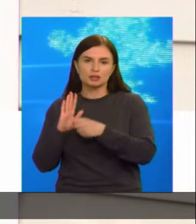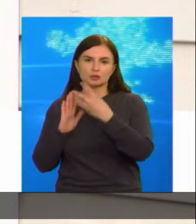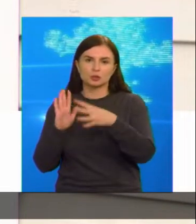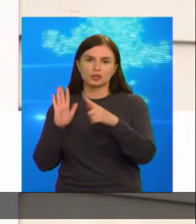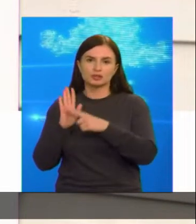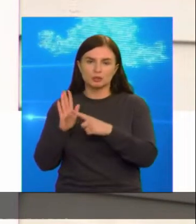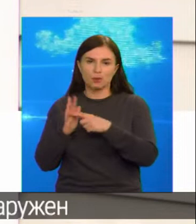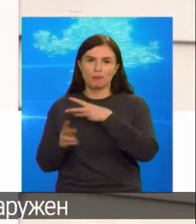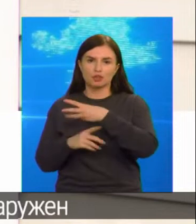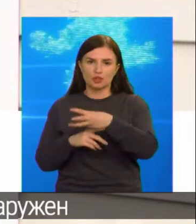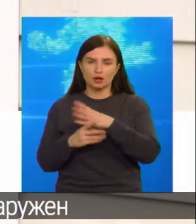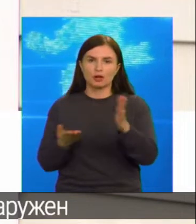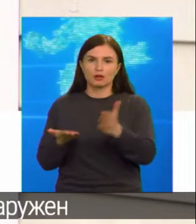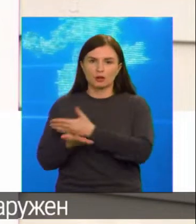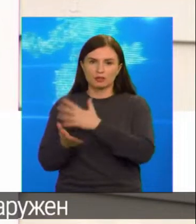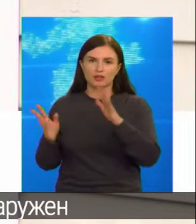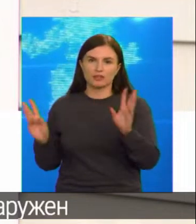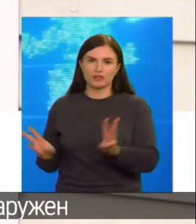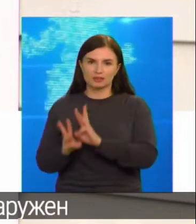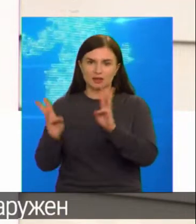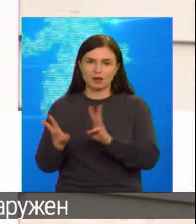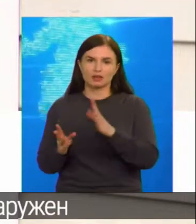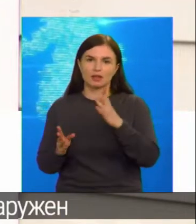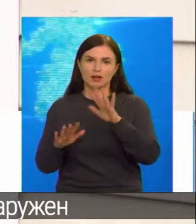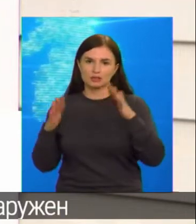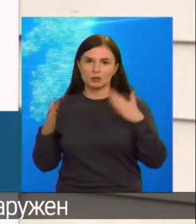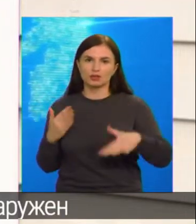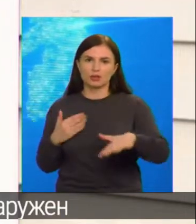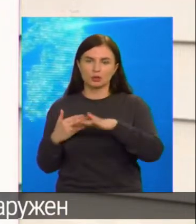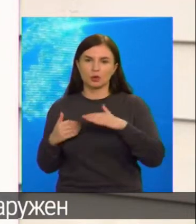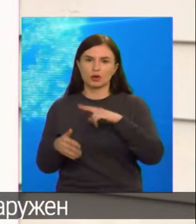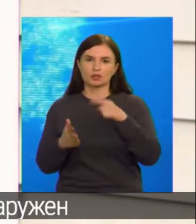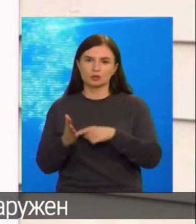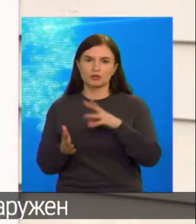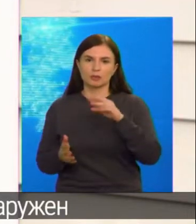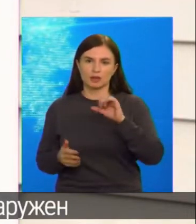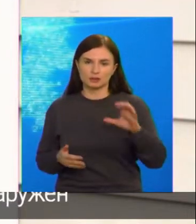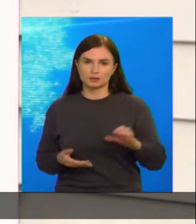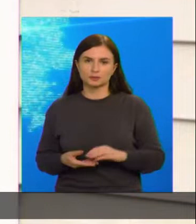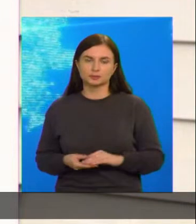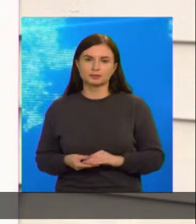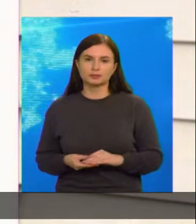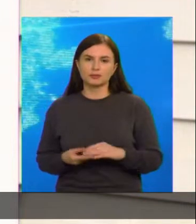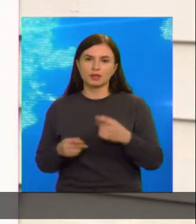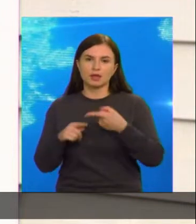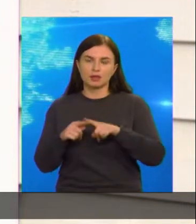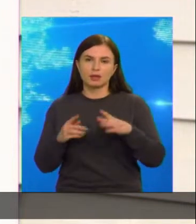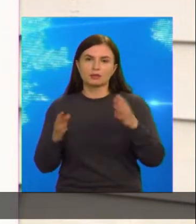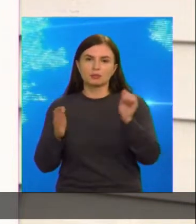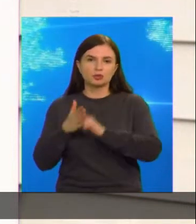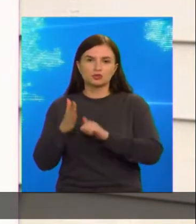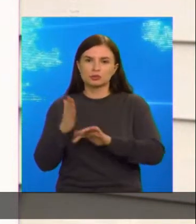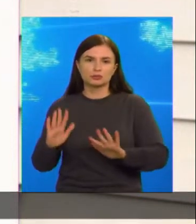частей ликвидировали возгорание сухой растительности в лесном массиве на территории городских лесов Миасского городского округа. Что послужило причиной